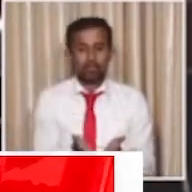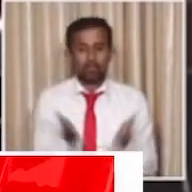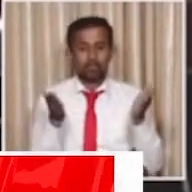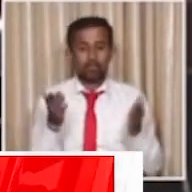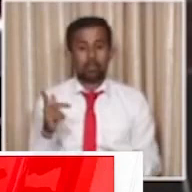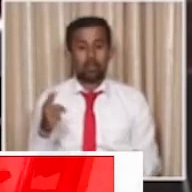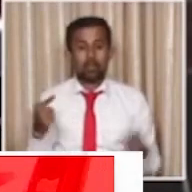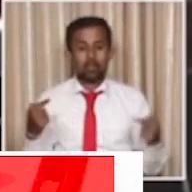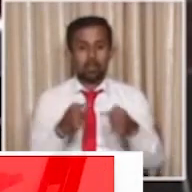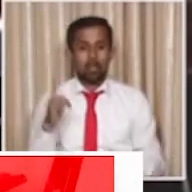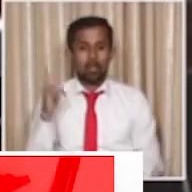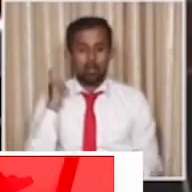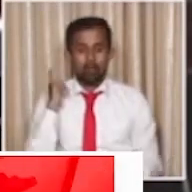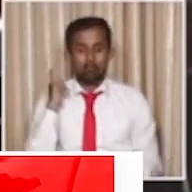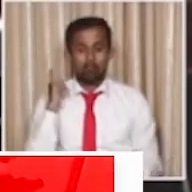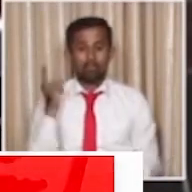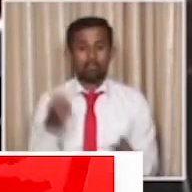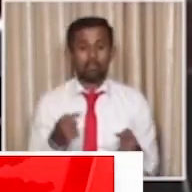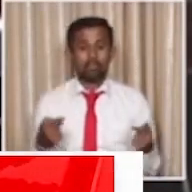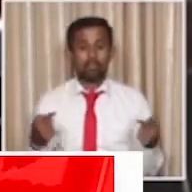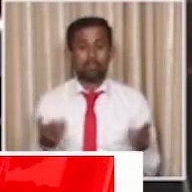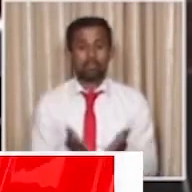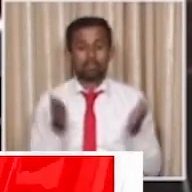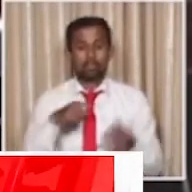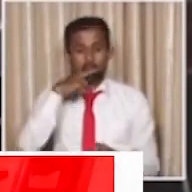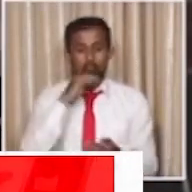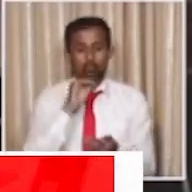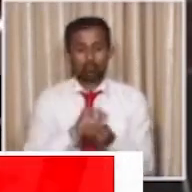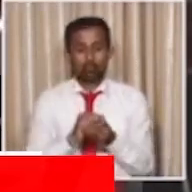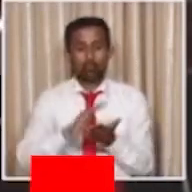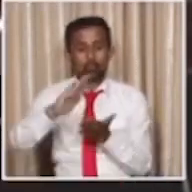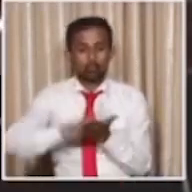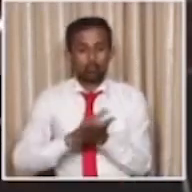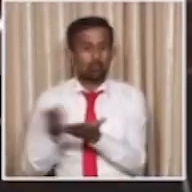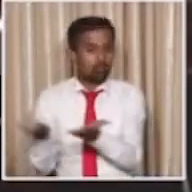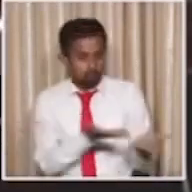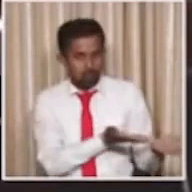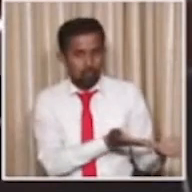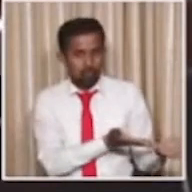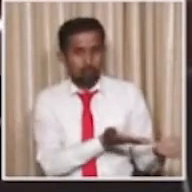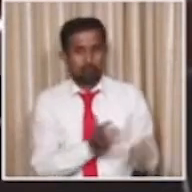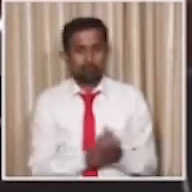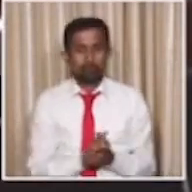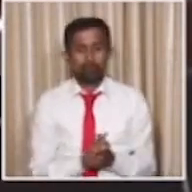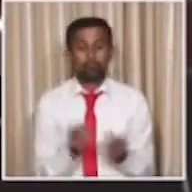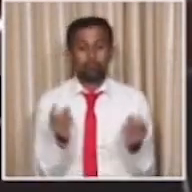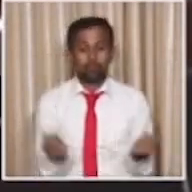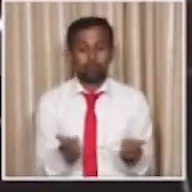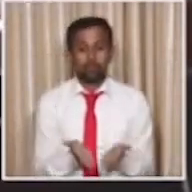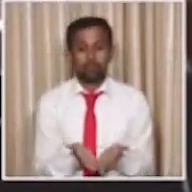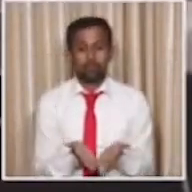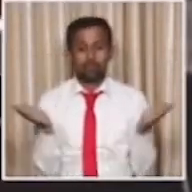නාවික හමුදාවෙන් ඉන්දියානු කෝස්ට්ගාඩ් එකෙන් උදව් ගන්න කියලා මේ ගින්න නිවන්න. ඒ අනුව වහාම